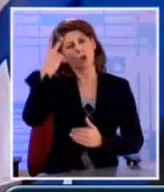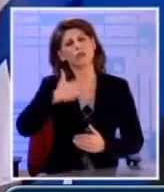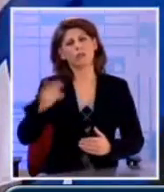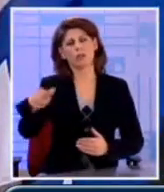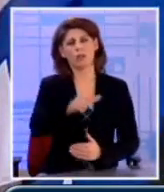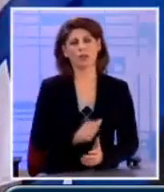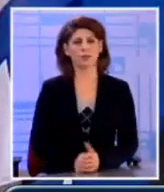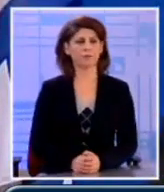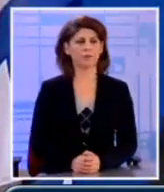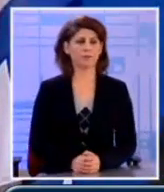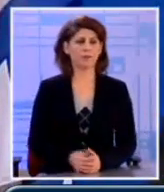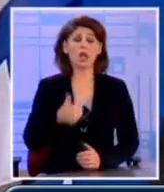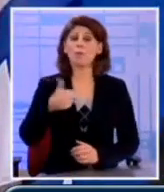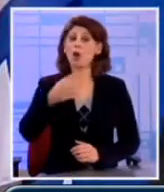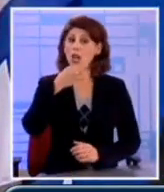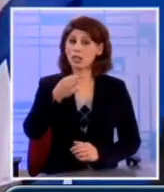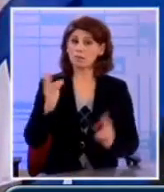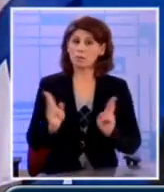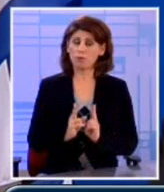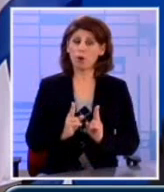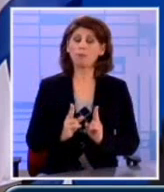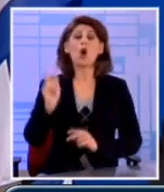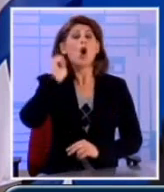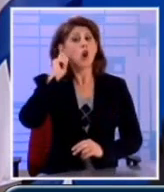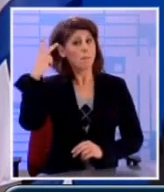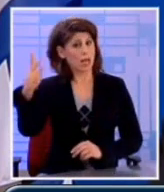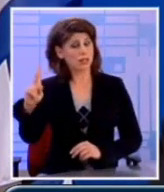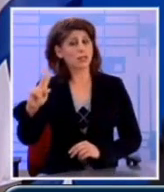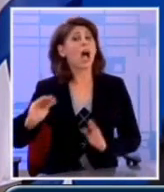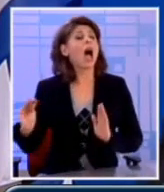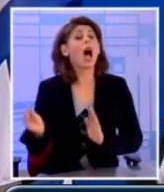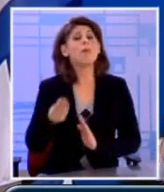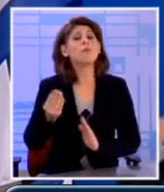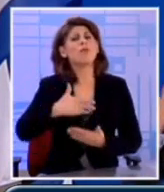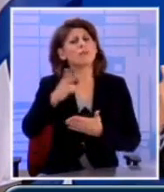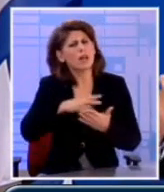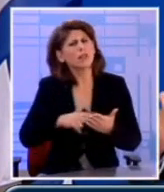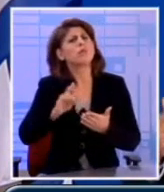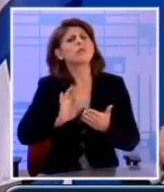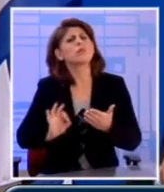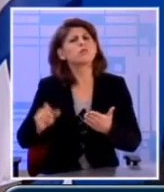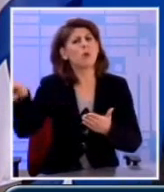Να πούμε μόνο ότι πρέπει να λέτε το όνομά σας, το μέσο το οποίο εκπροσωπείτε και αν κάθεστε πίσω από τις